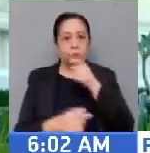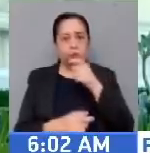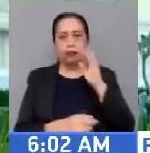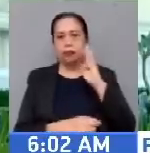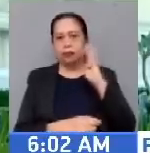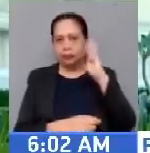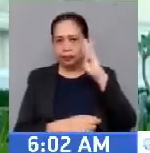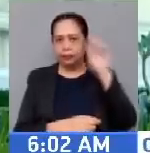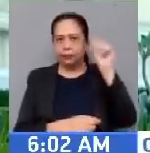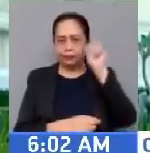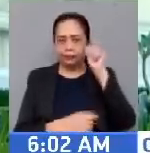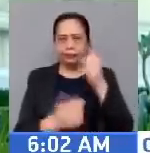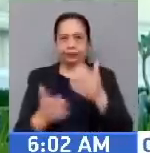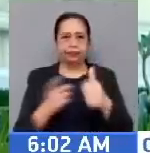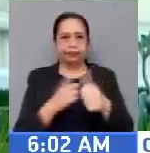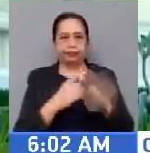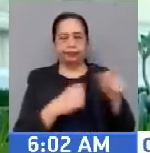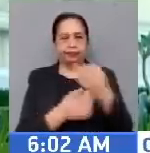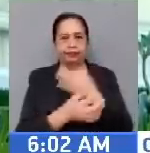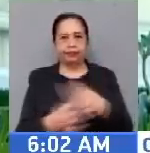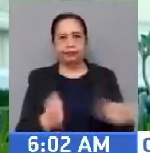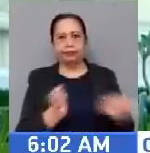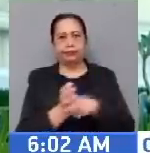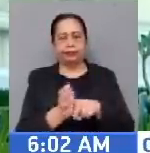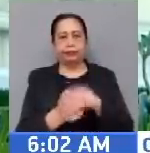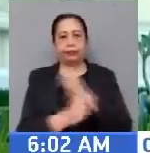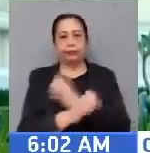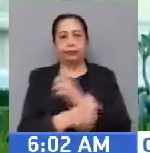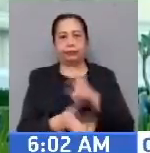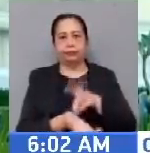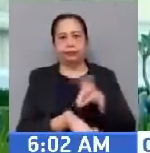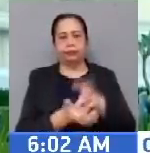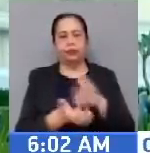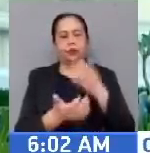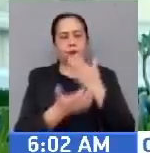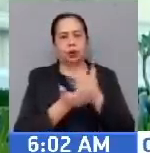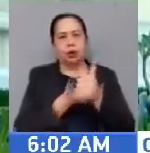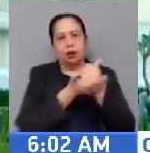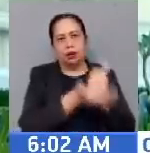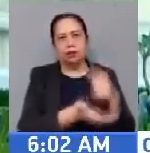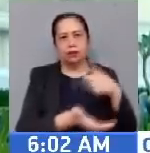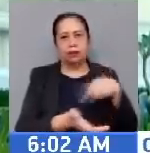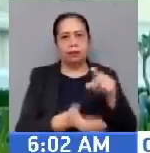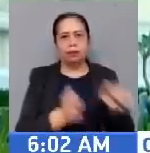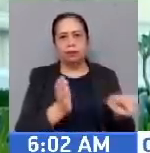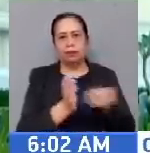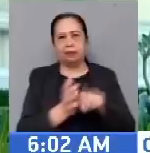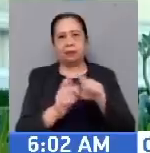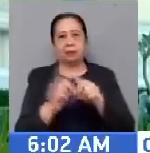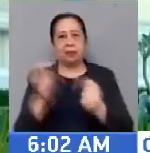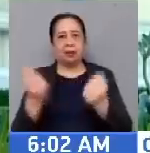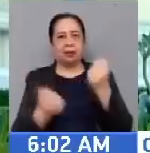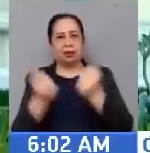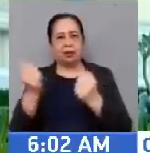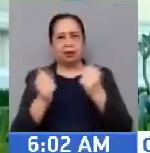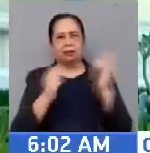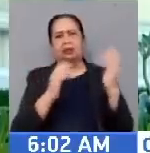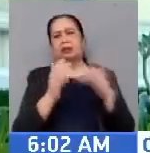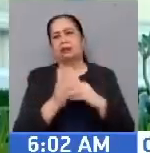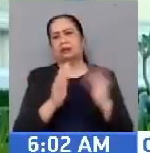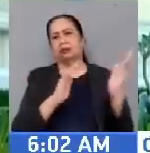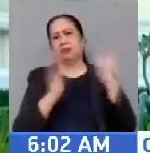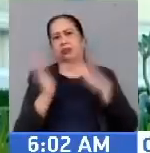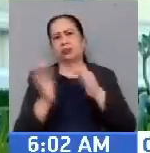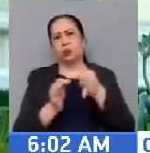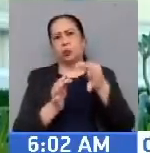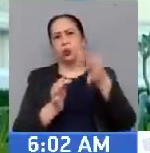Unahin natin ang libre sakay sa Asia Carousel na malaking ginhawa raw sa mga pasahero, pero ang mga chuper na didelay na naman daw ang sahod. Mula